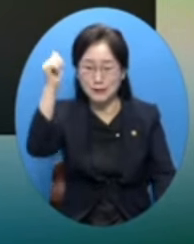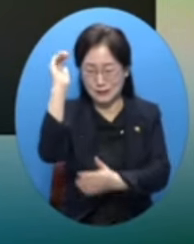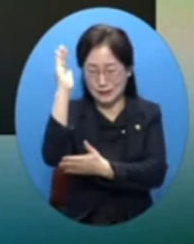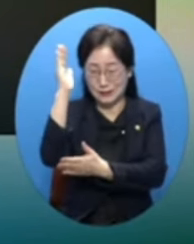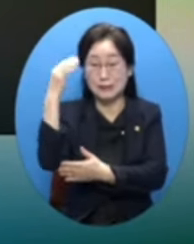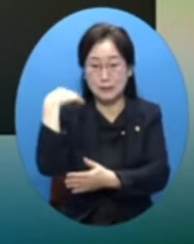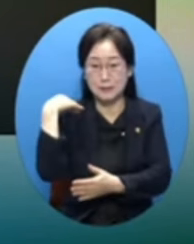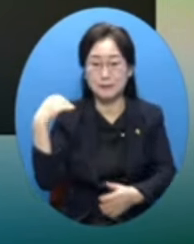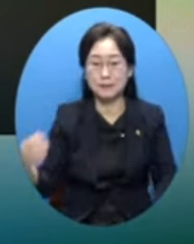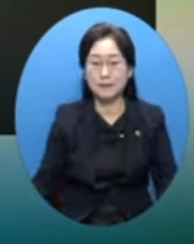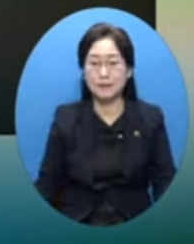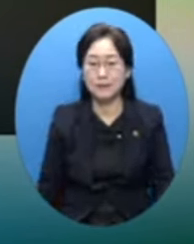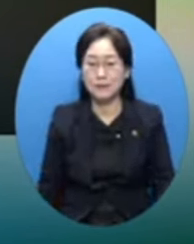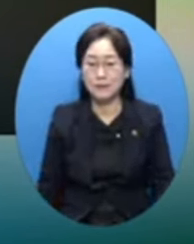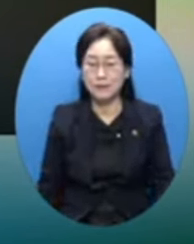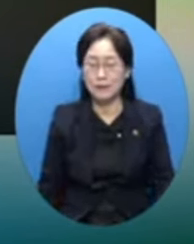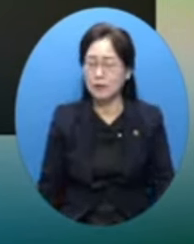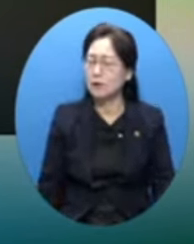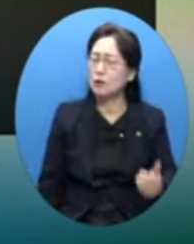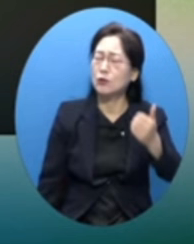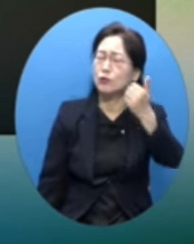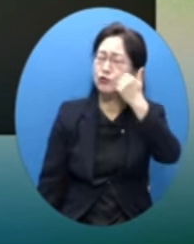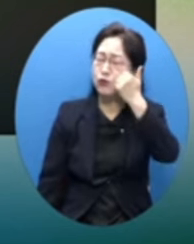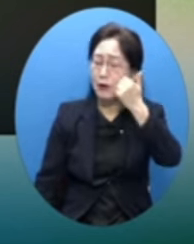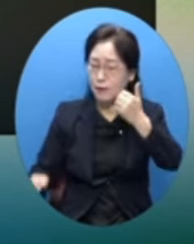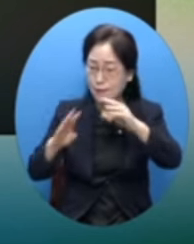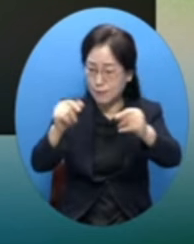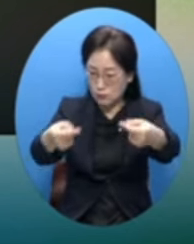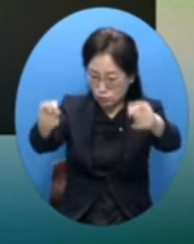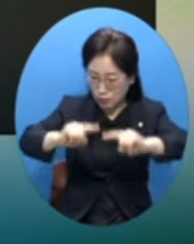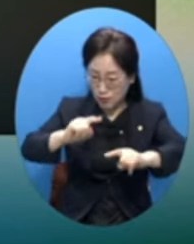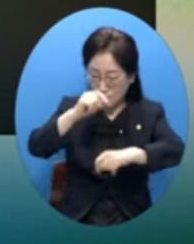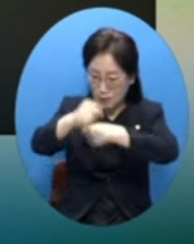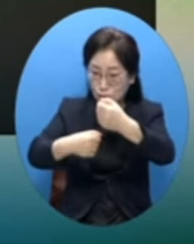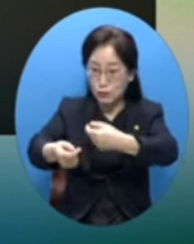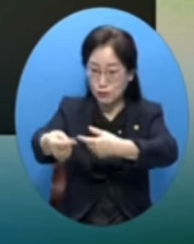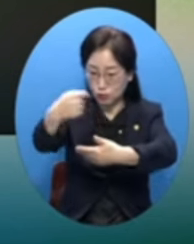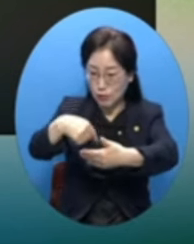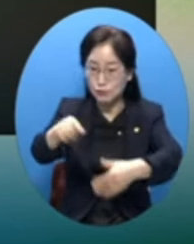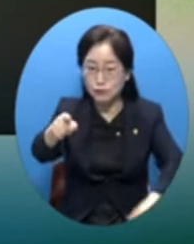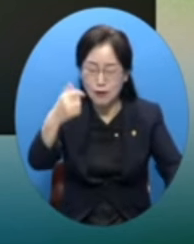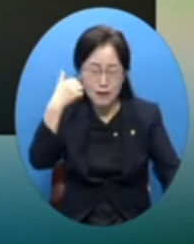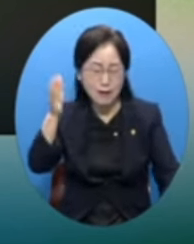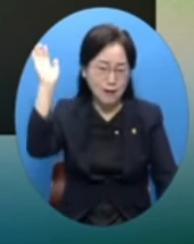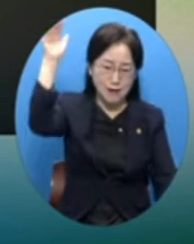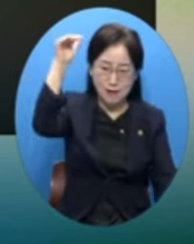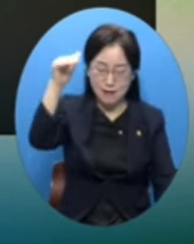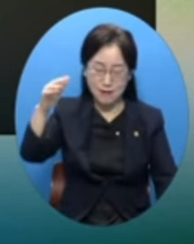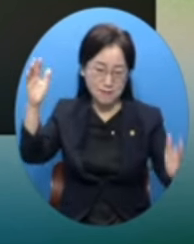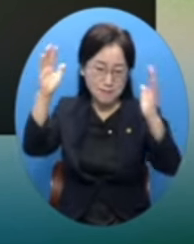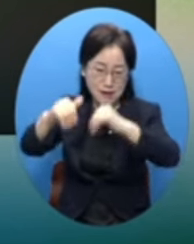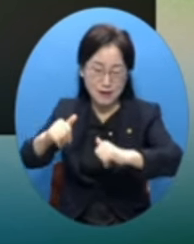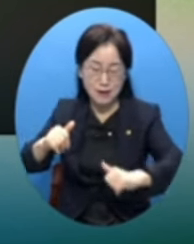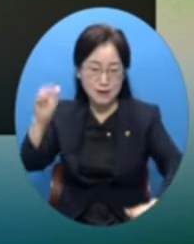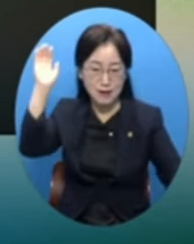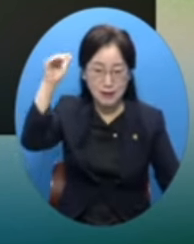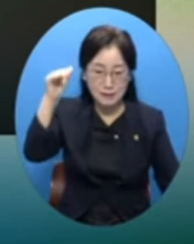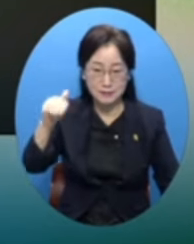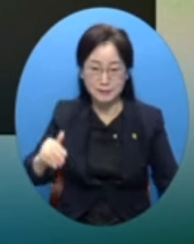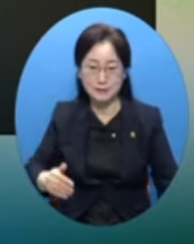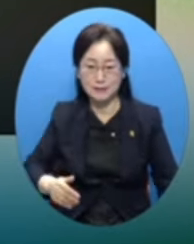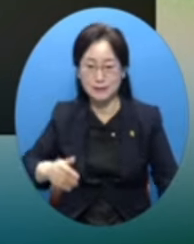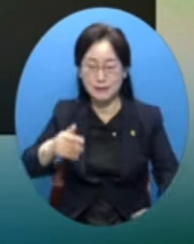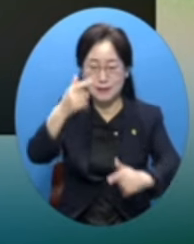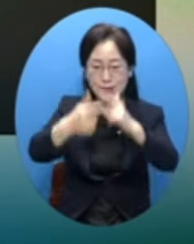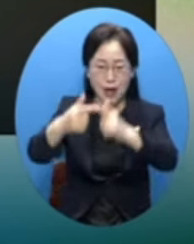하셨는데 누가 내 영토에 함부로 허락도 않고 왔는지 우리 때려 부르러 가자 그래갖고 큰 강목들을 들고